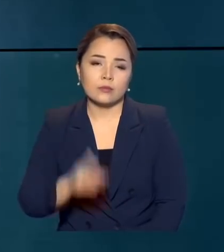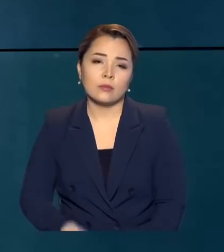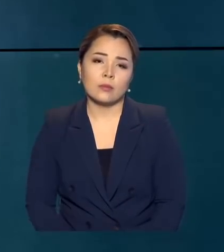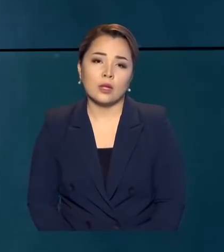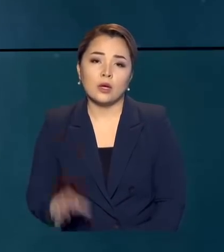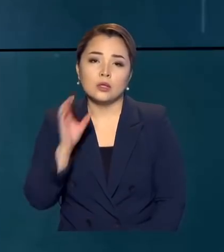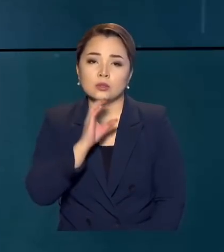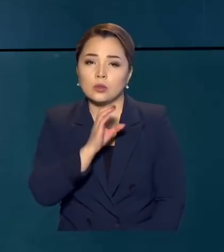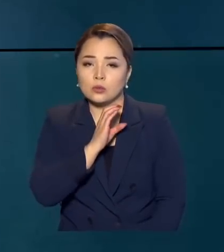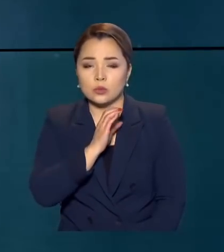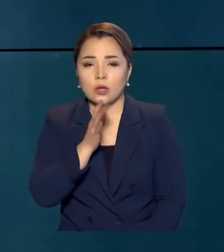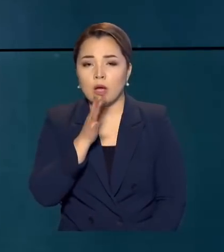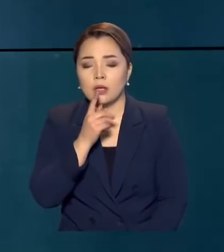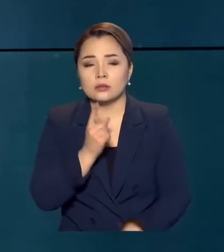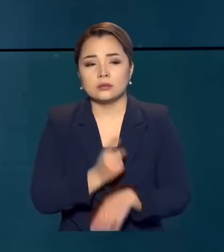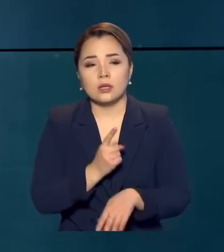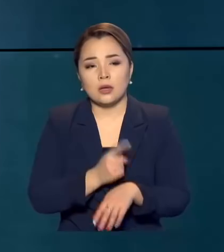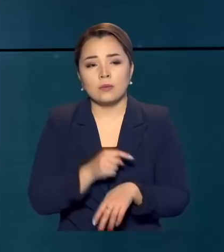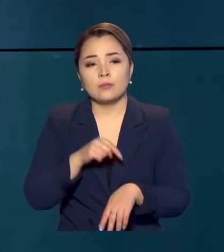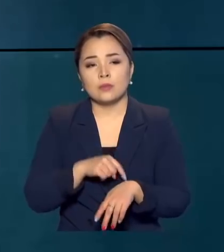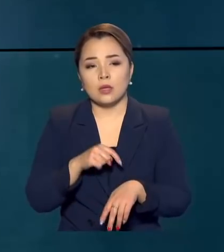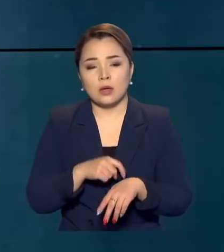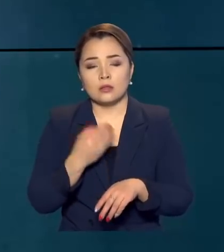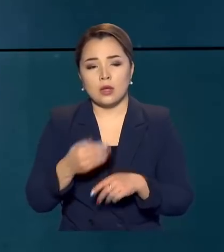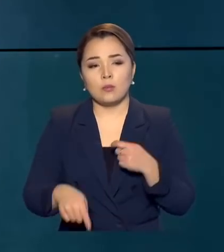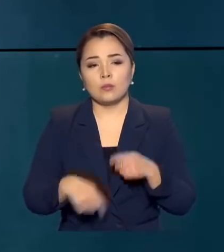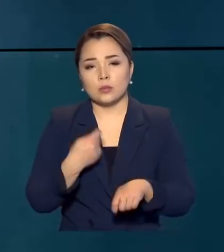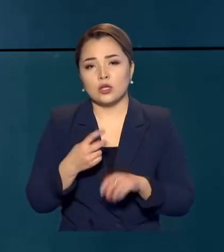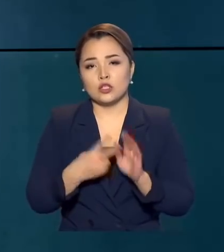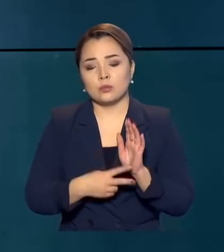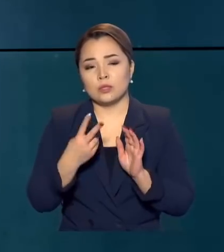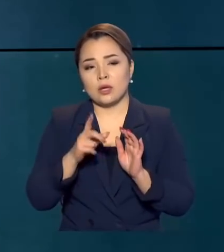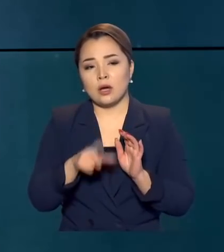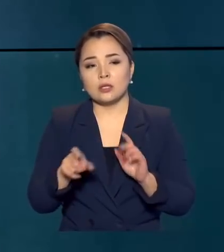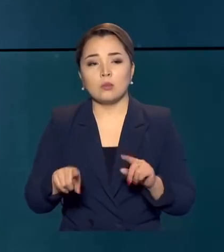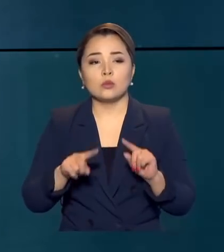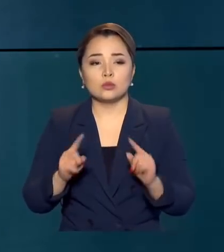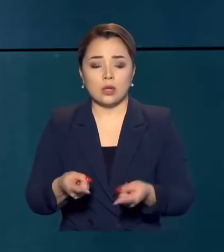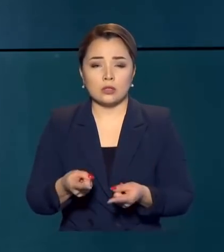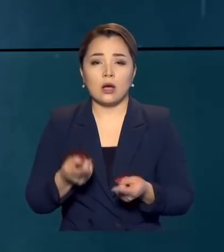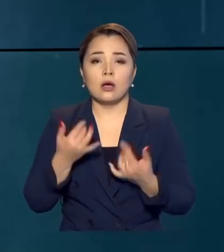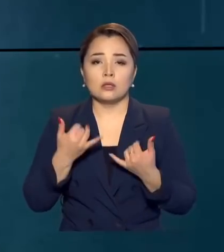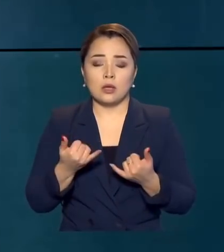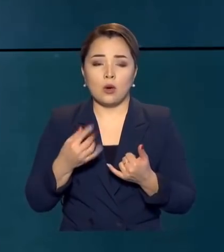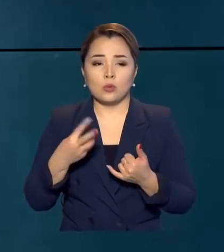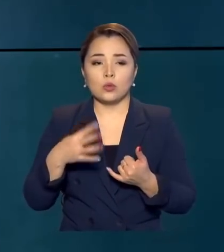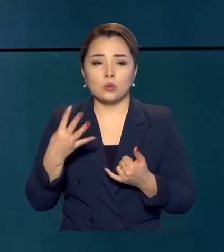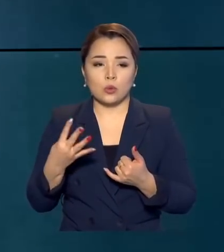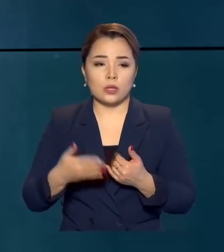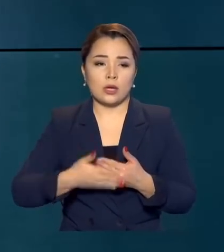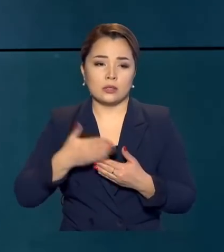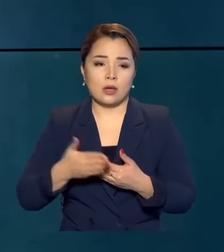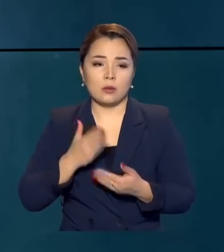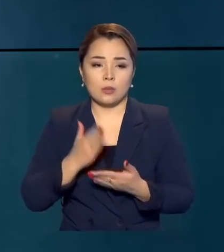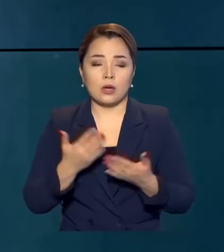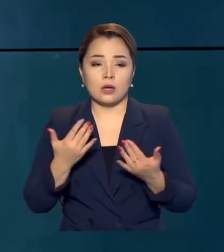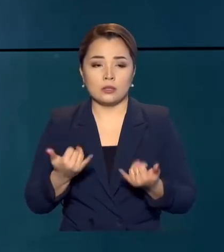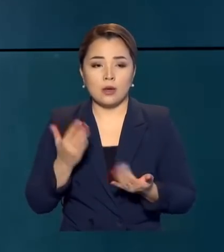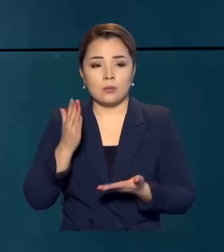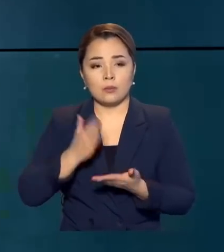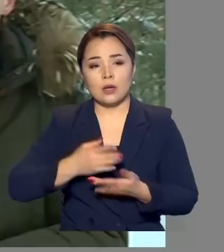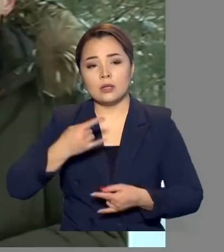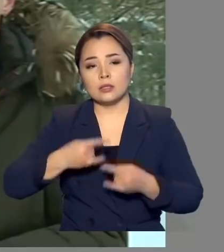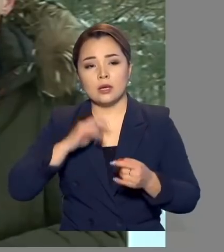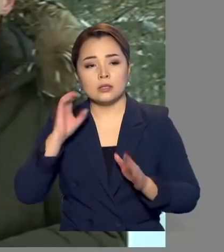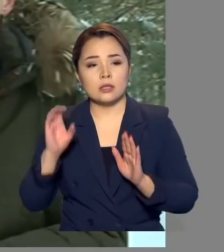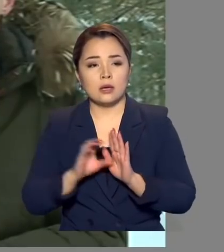Қазақстанда коменданттық сағат тәртібін бұзған 72 адам ұсталды. Оның 34-ті әкімшілік жауапкершілікке тартылған. Дәл қазір бізбен тікелей